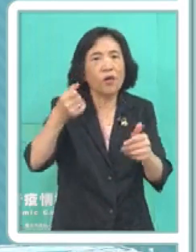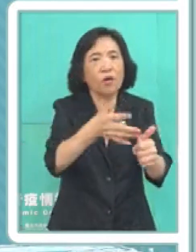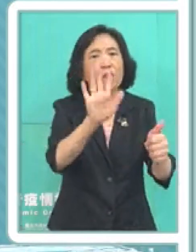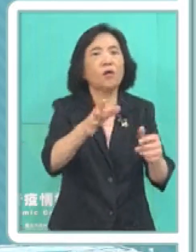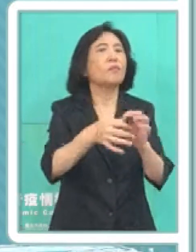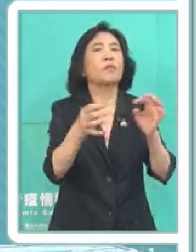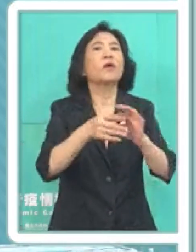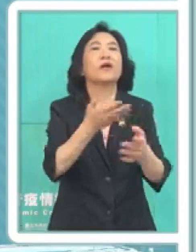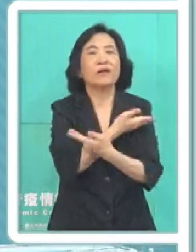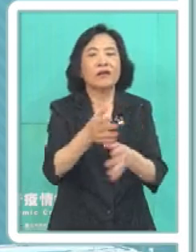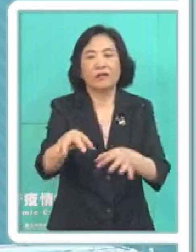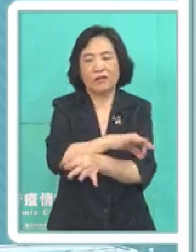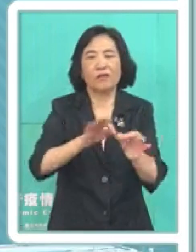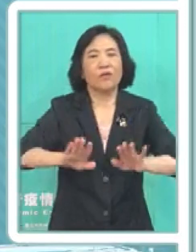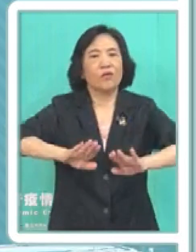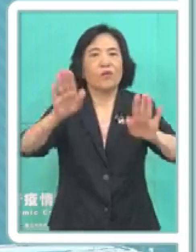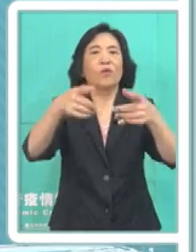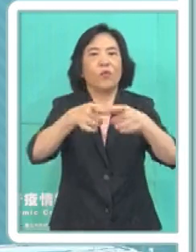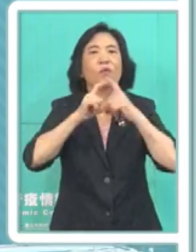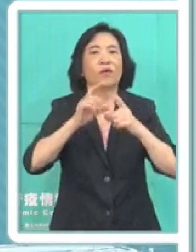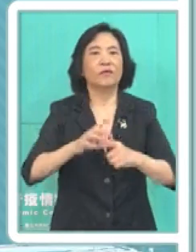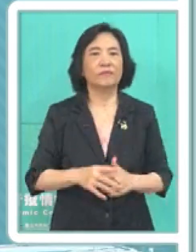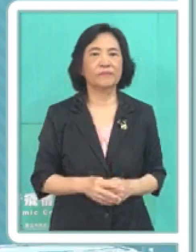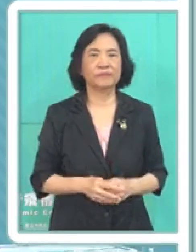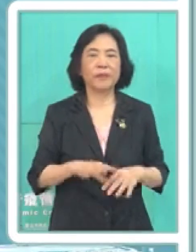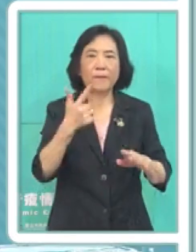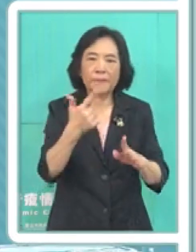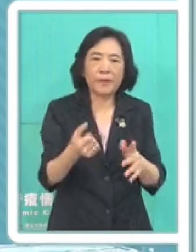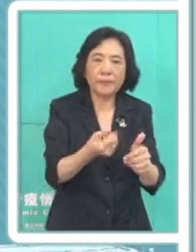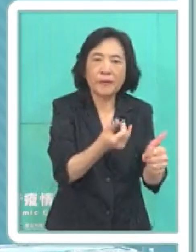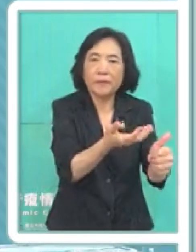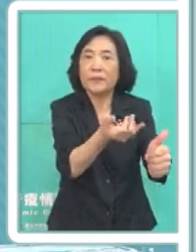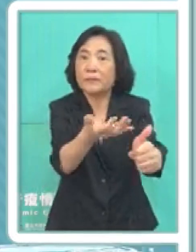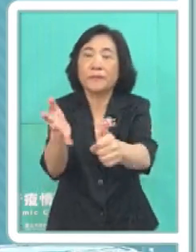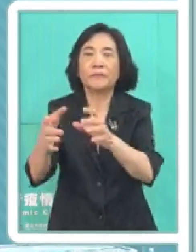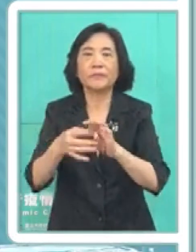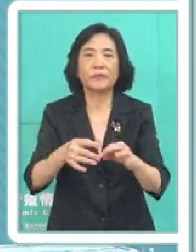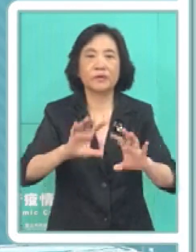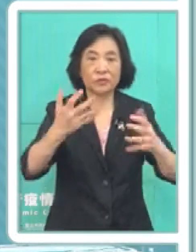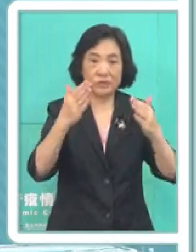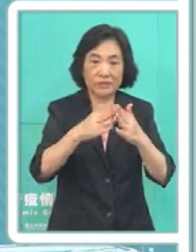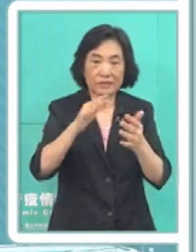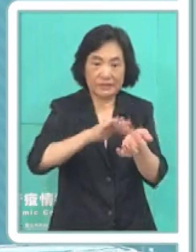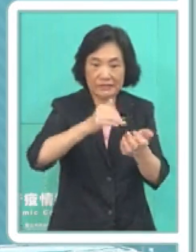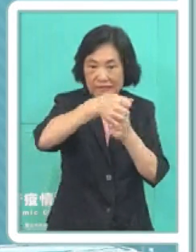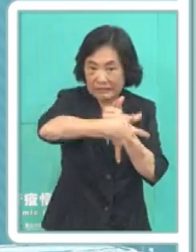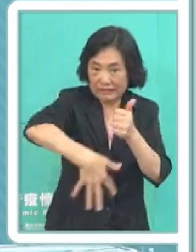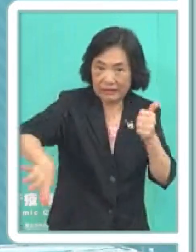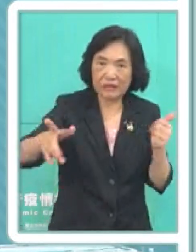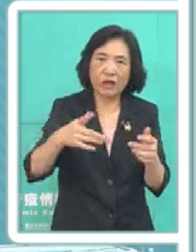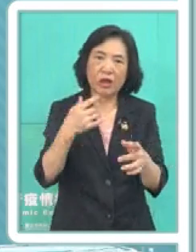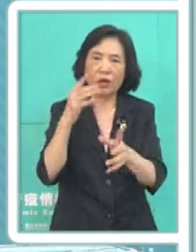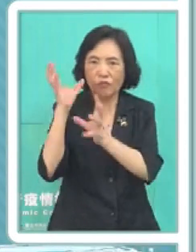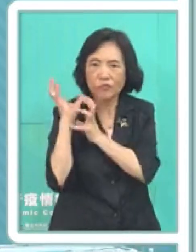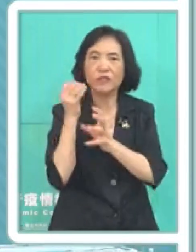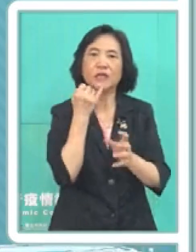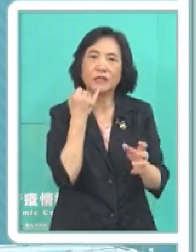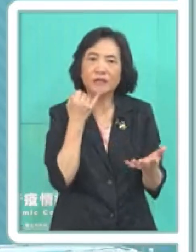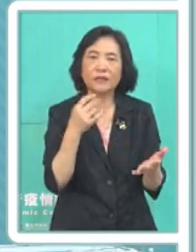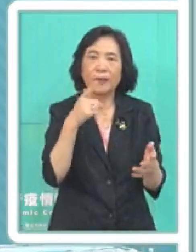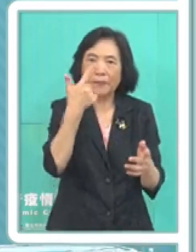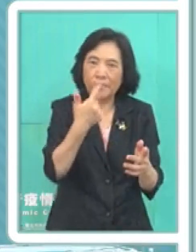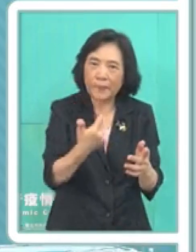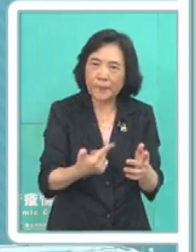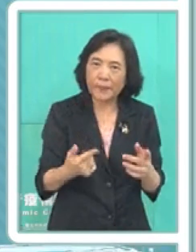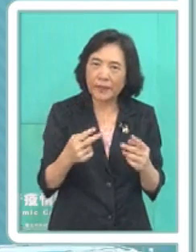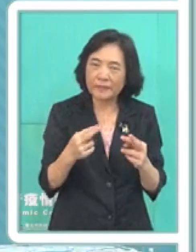开放下去。啊，在过程当中，你知道，反正慢慢感染，你知道，国家的医疗系统还可以应付的话，那慢慢